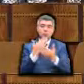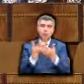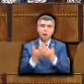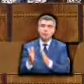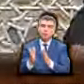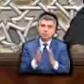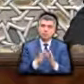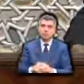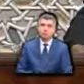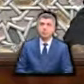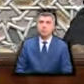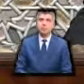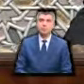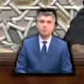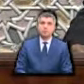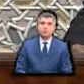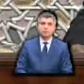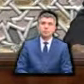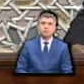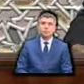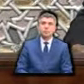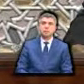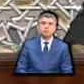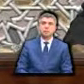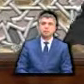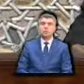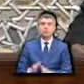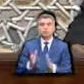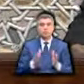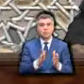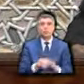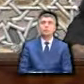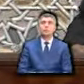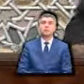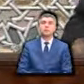النائب. شكرا. الوقت سيدة كاتبة الدولة، أظن استنفدتم الوقت كذلك.